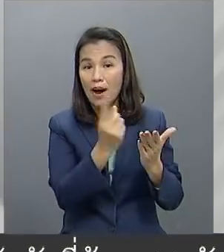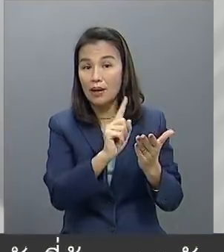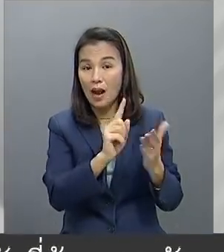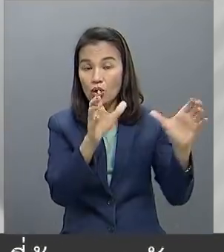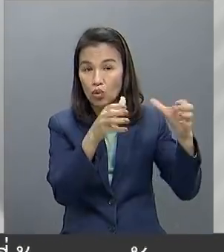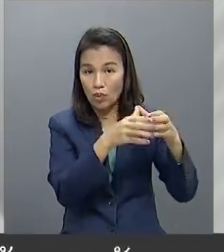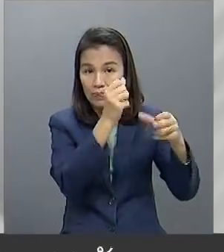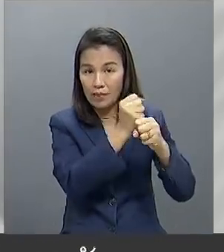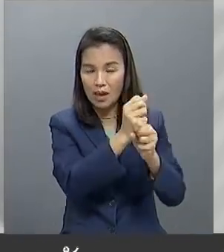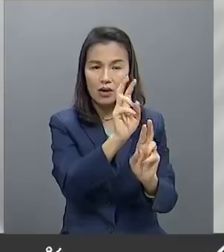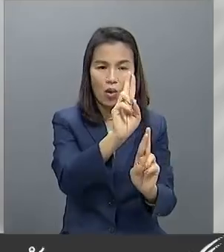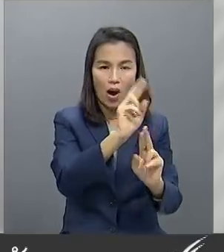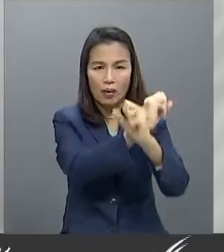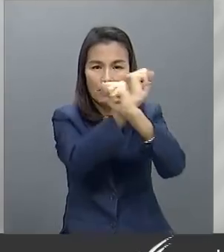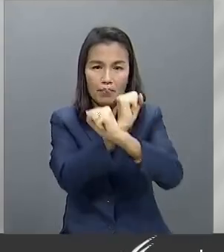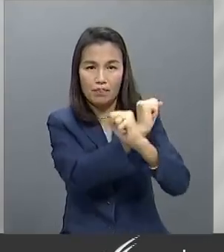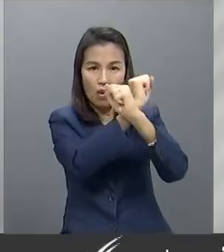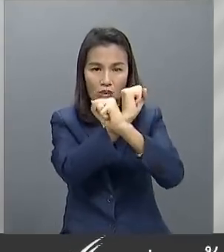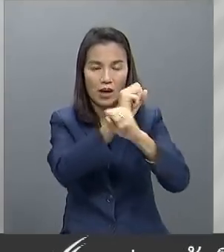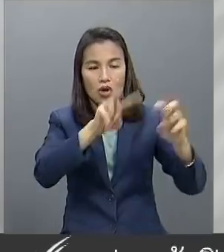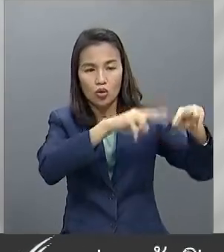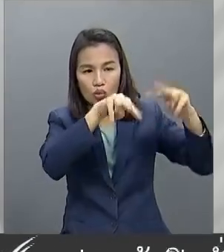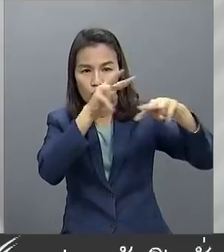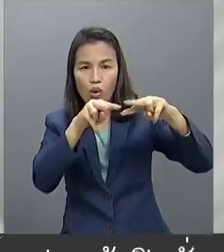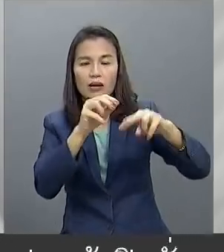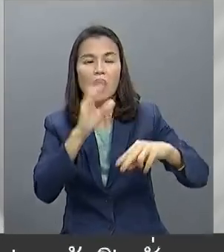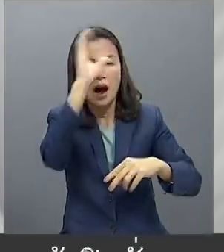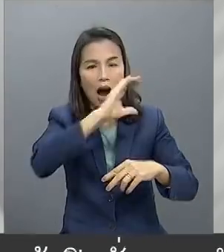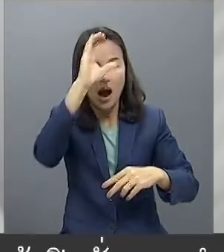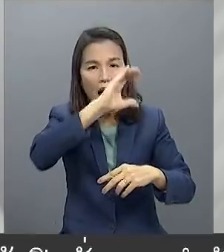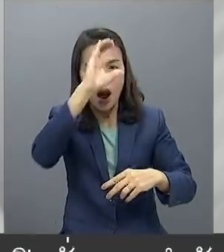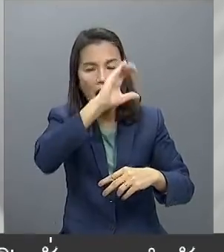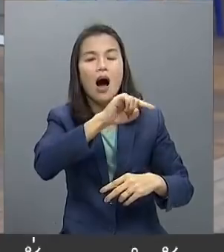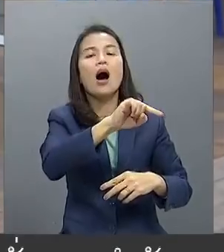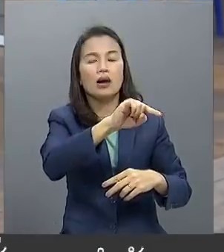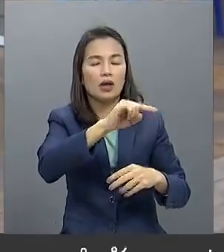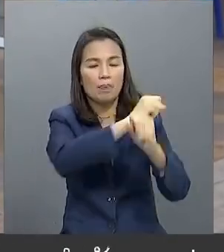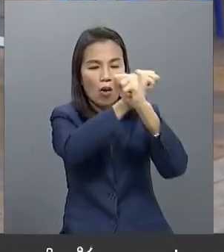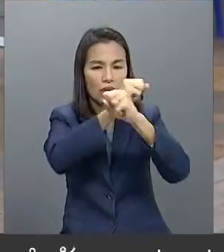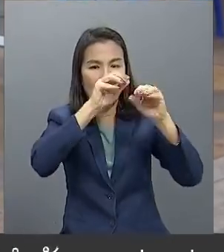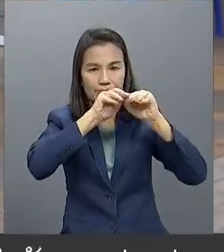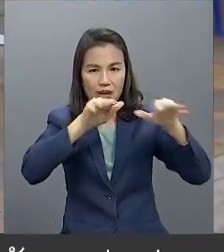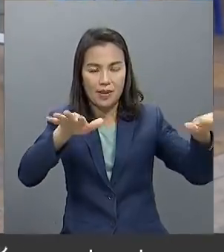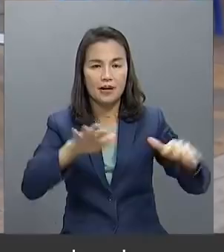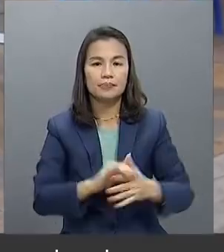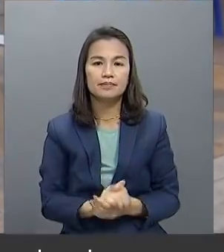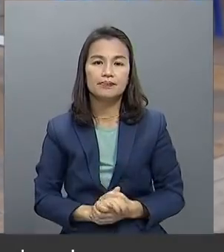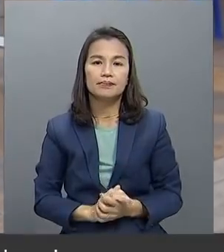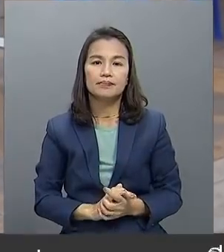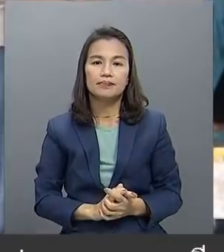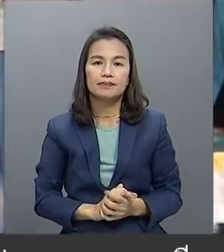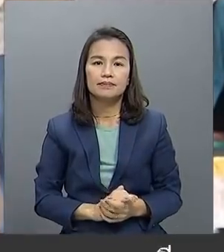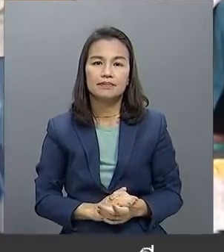เฝ้าระวังป้องกันและตรวจเชิงรุกเพื่อค้นหาและสกัดการแพร่ระบาดอย่างต่อเนื่องครับอ่ะมี